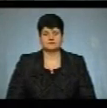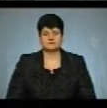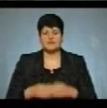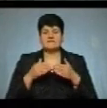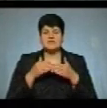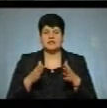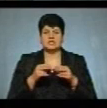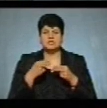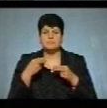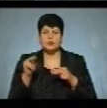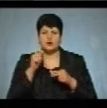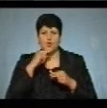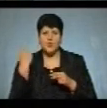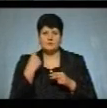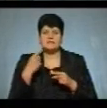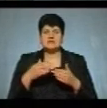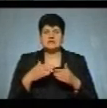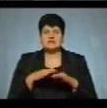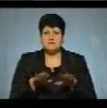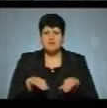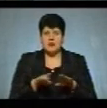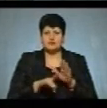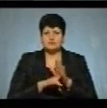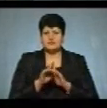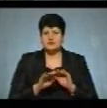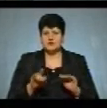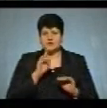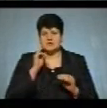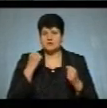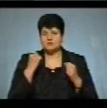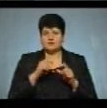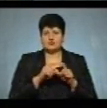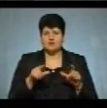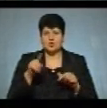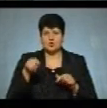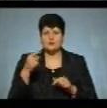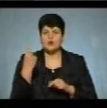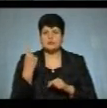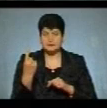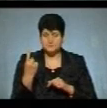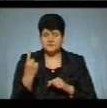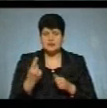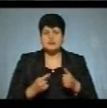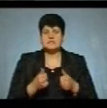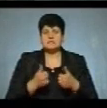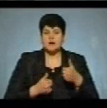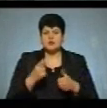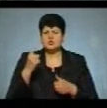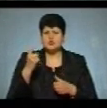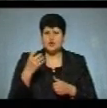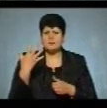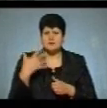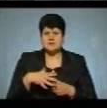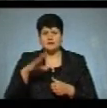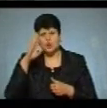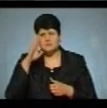Відкритий чемпіонат області з плавання розпочався у Тернопільській дитячо-юнацькій спортивній школі номер 1. Змагалися 150 хлопців та